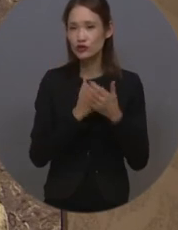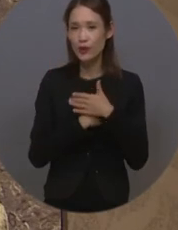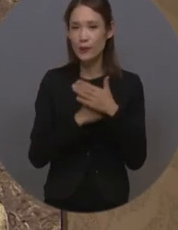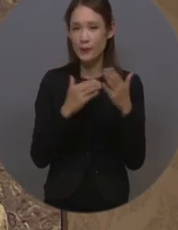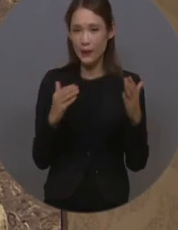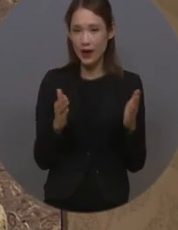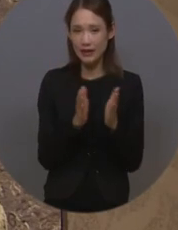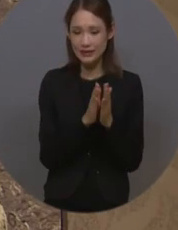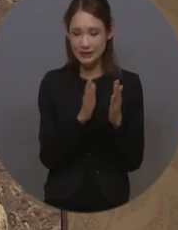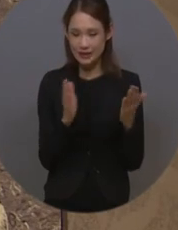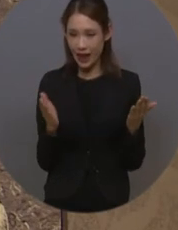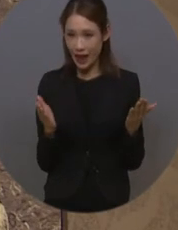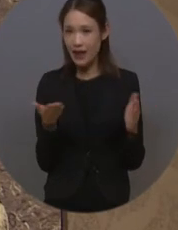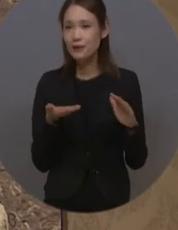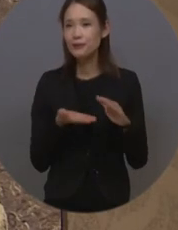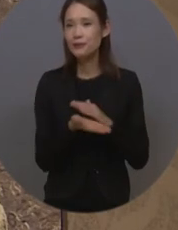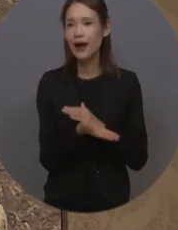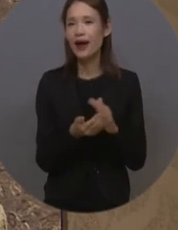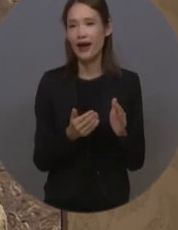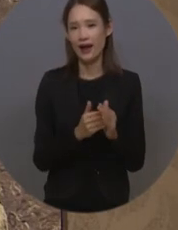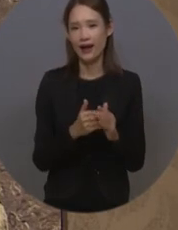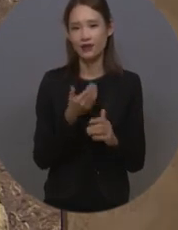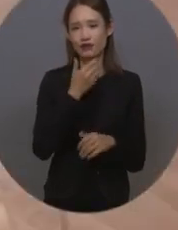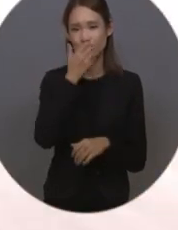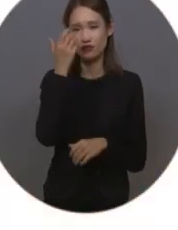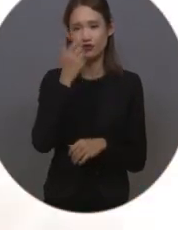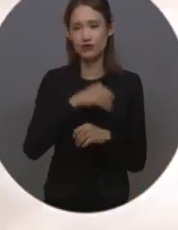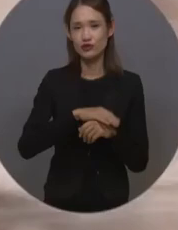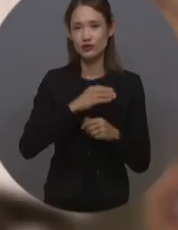저희가 냈습니다. 꿈꾸는 구두빵. 예.